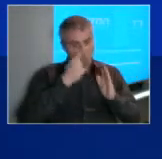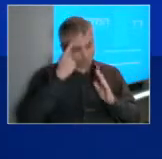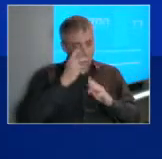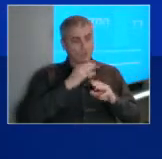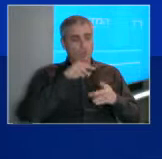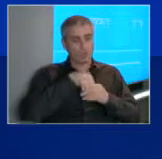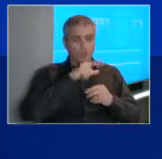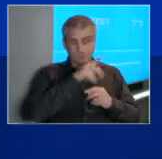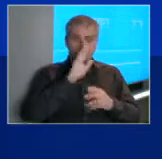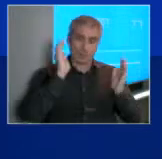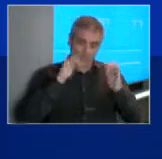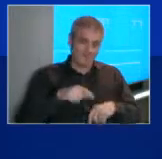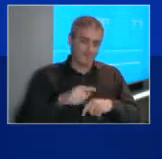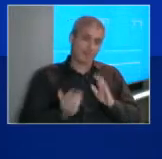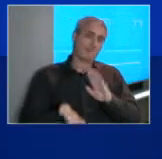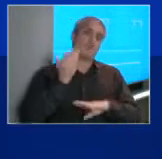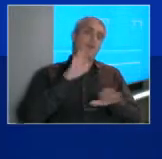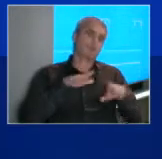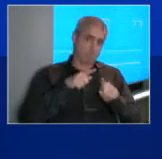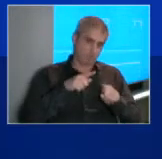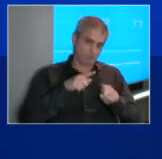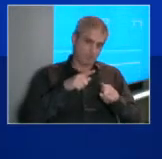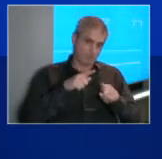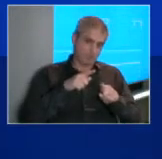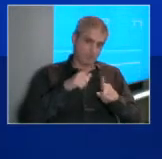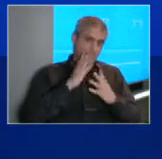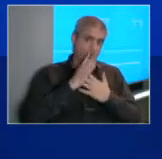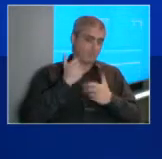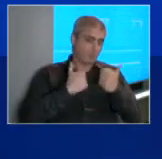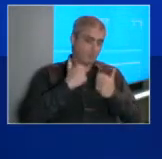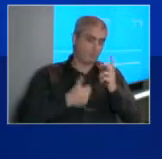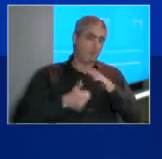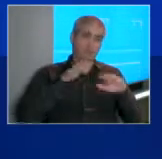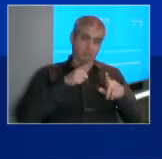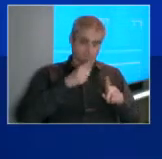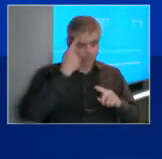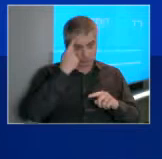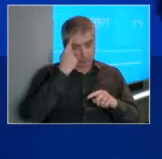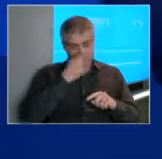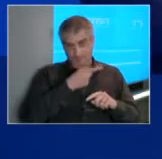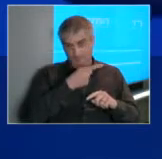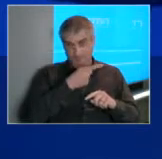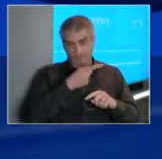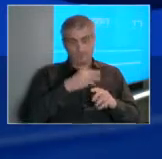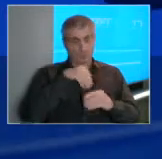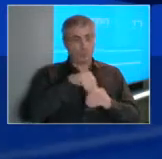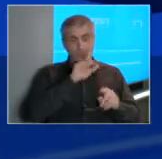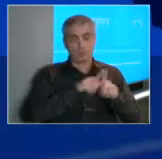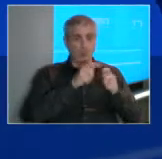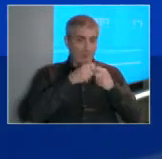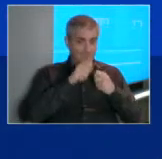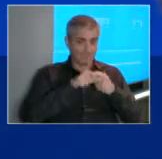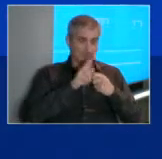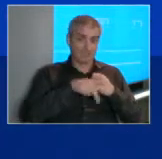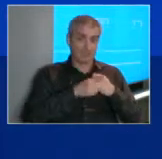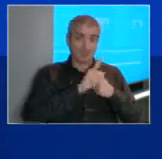שהכל שלהם יכול להפיל ולהרים ממשלה, והמועמדים לראשות הממשלה שיודעים ש... הקול של אותו חבר כנסת